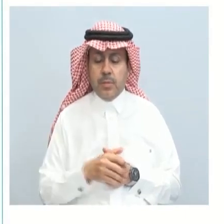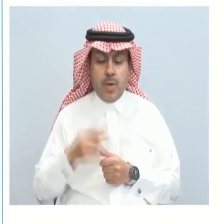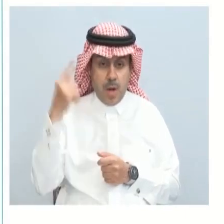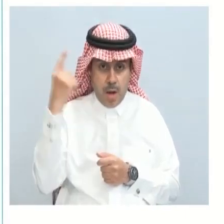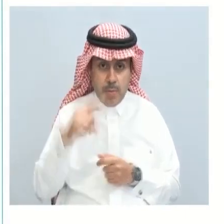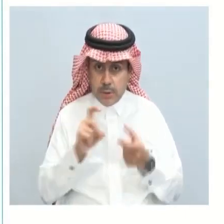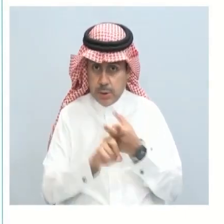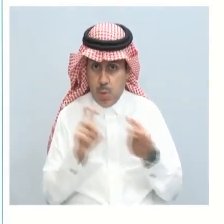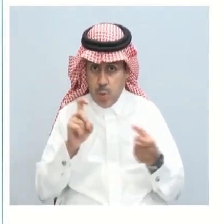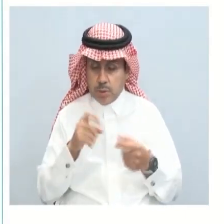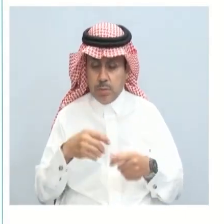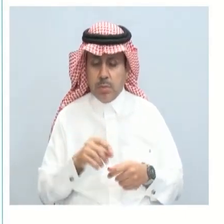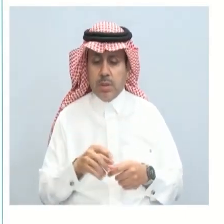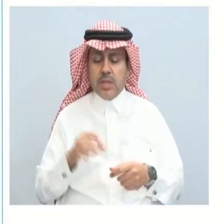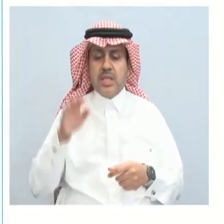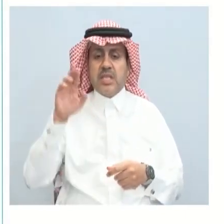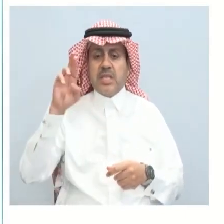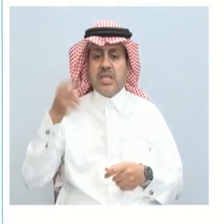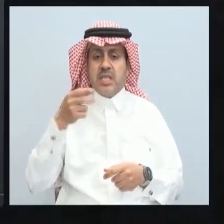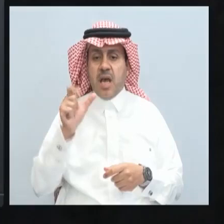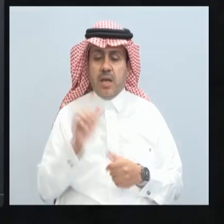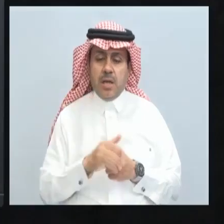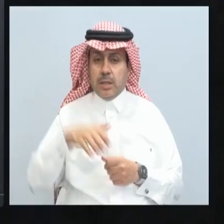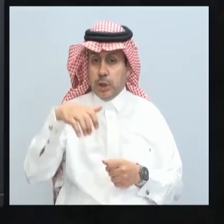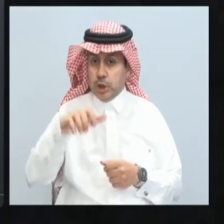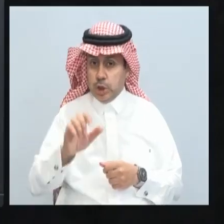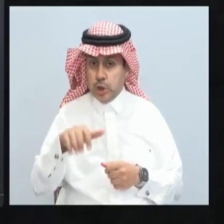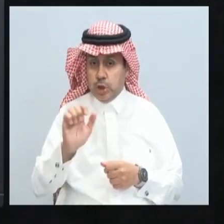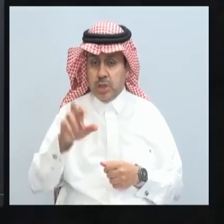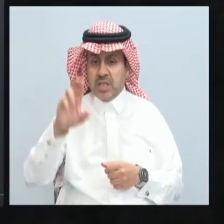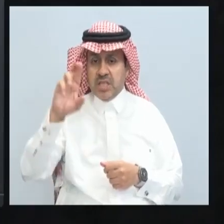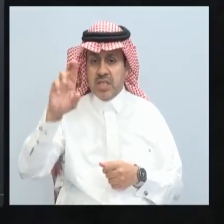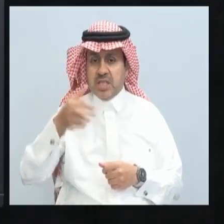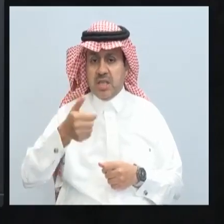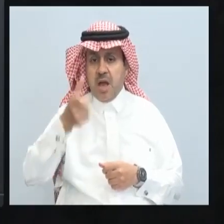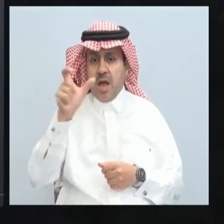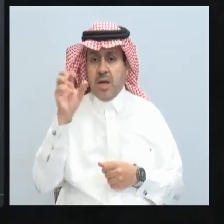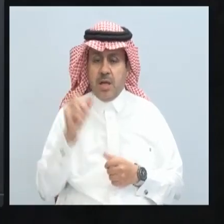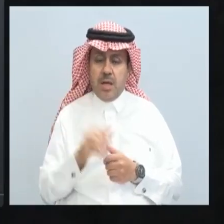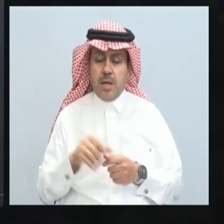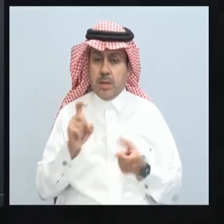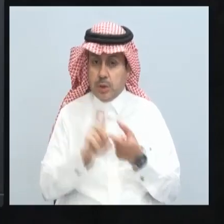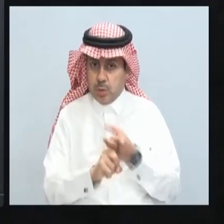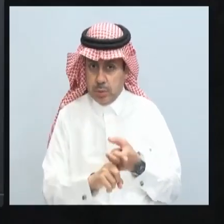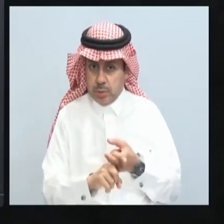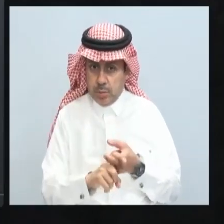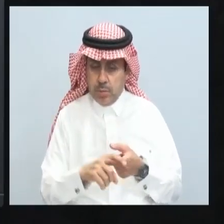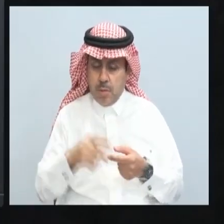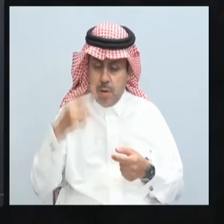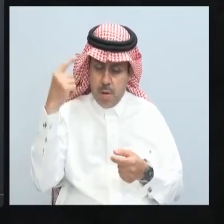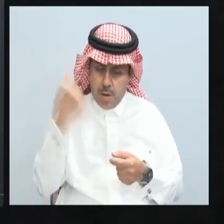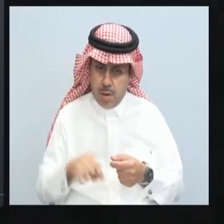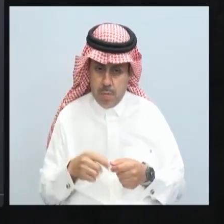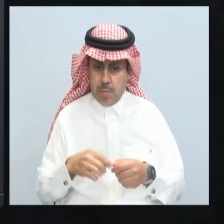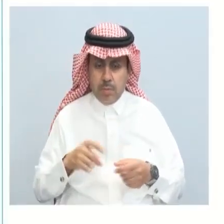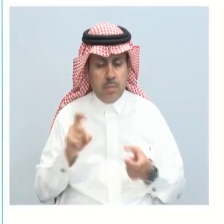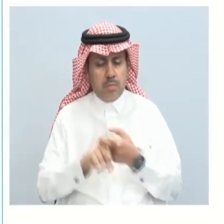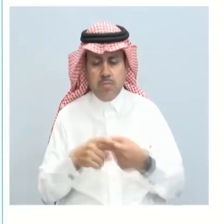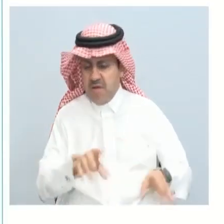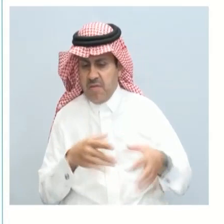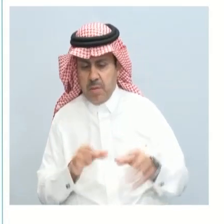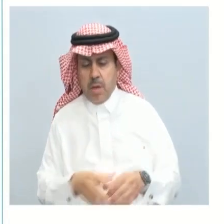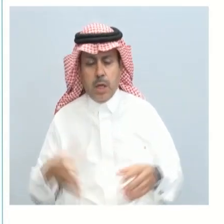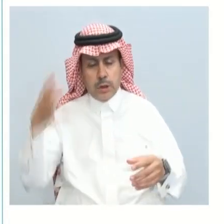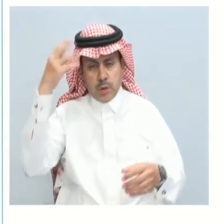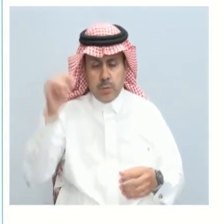وهو نكاح الزانيه فالزان لا يحل نكاحها حتى تتوب لقول الله جل